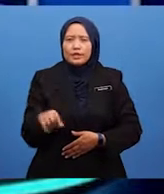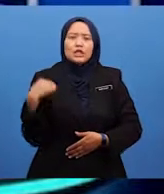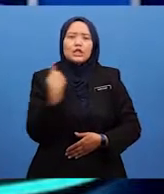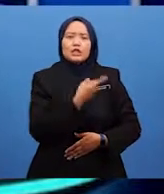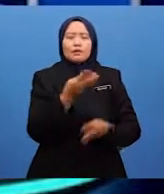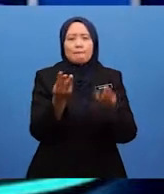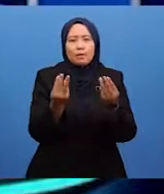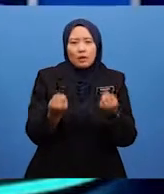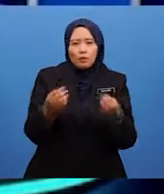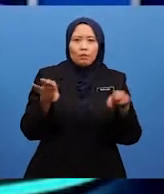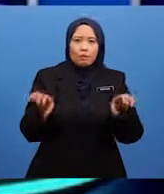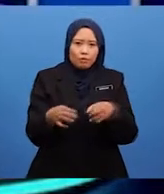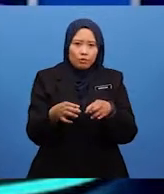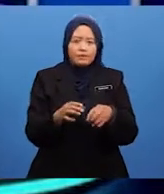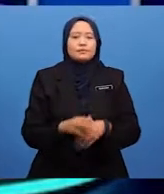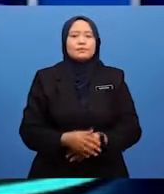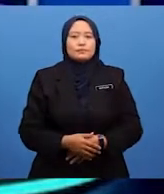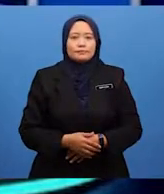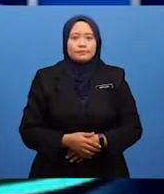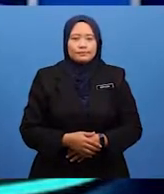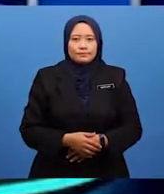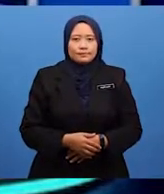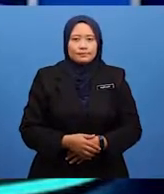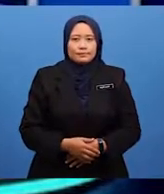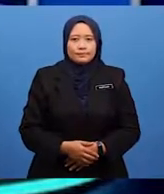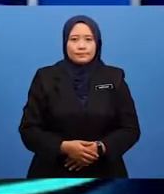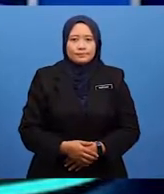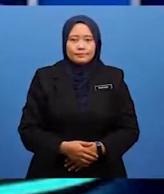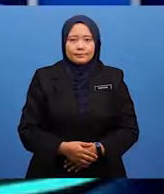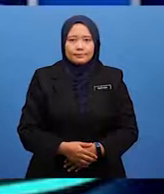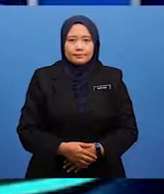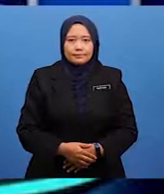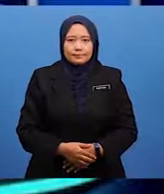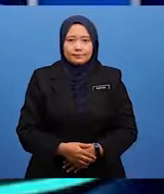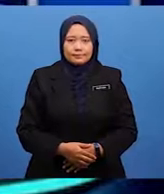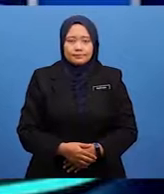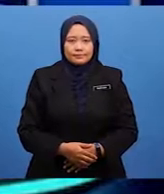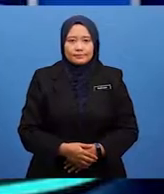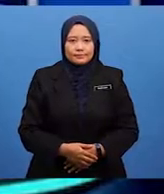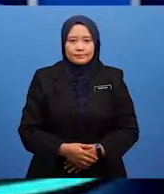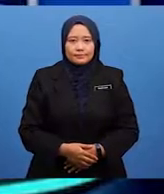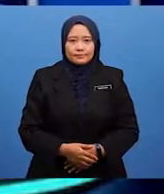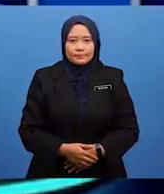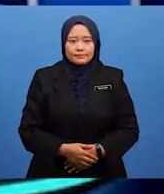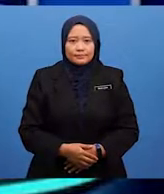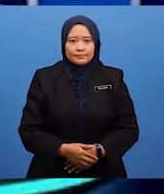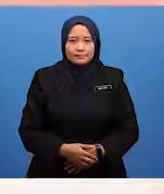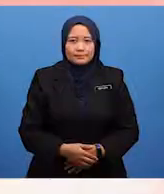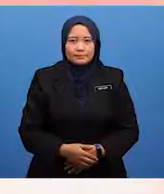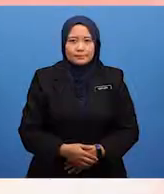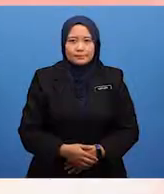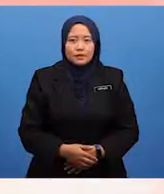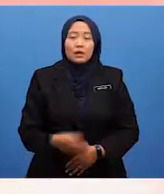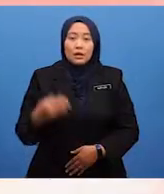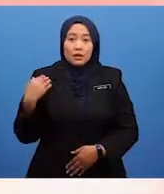dengan penerangan kami tadi yang sangat jelas tentang asasun jurang dalam lukisan teknik ke semua Kenapa Mamamia B